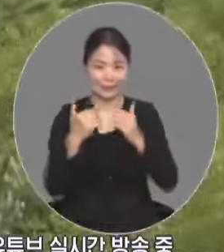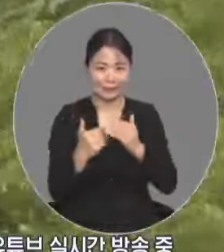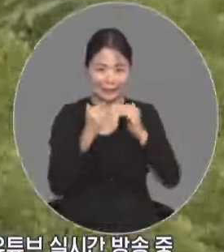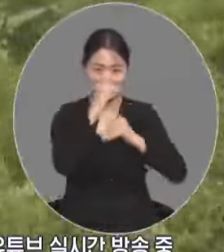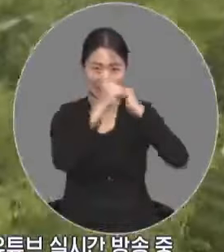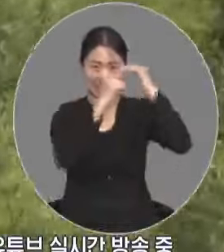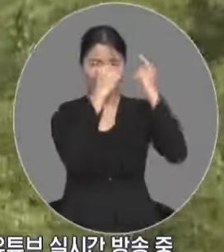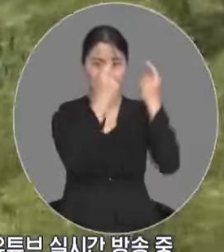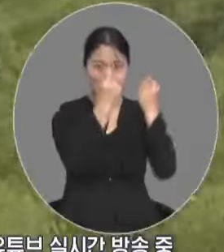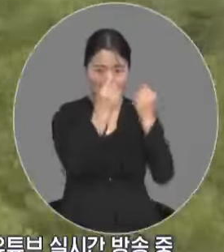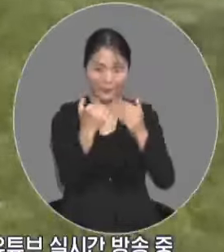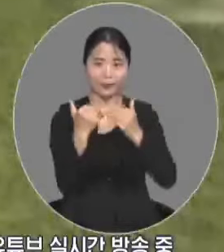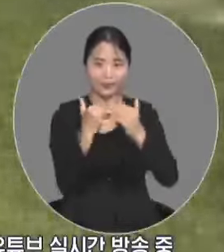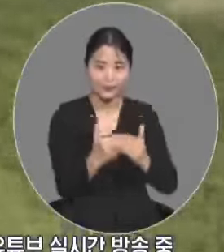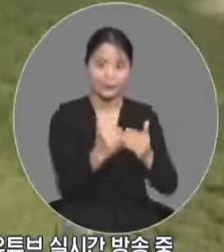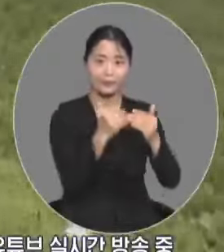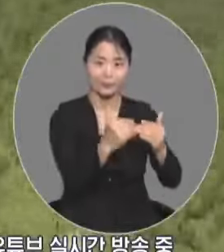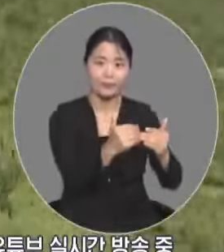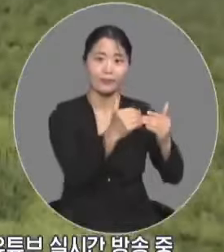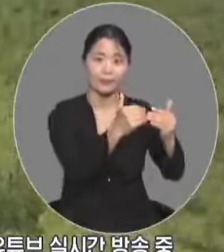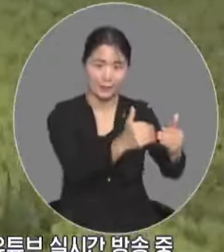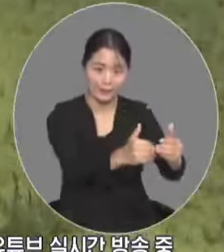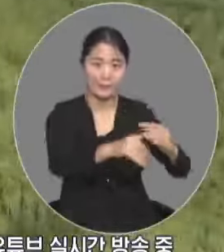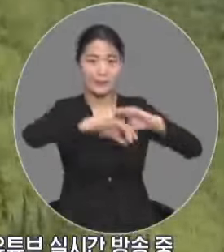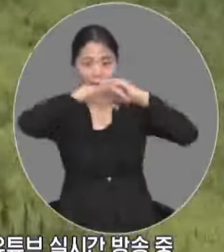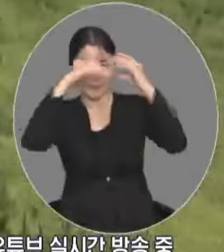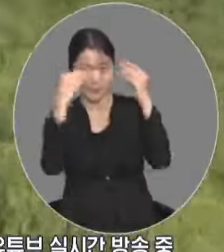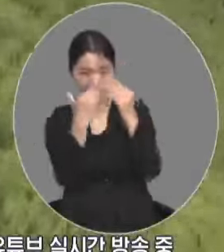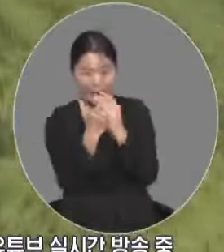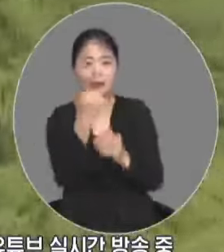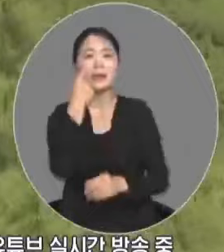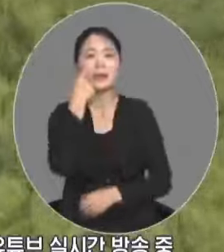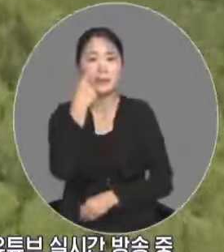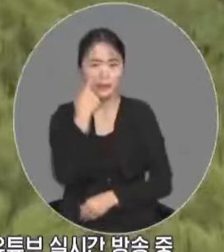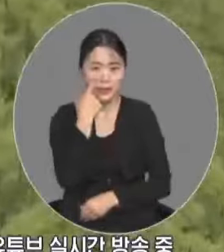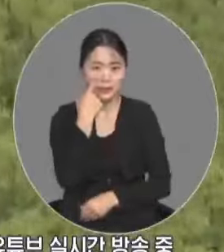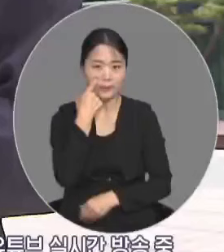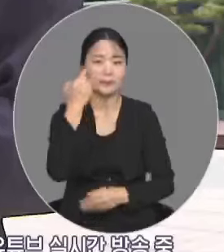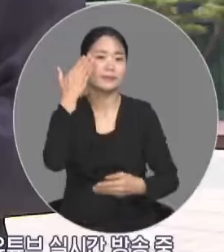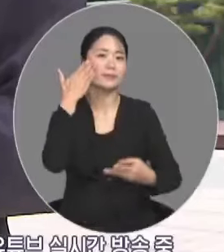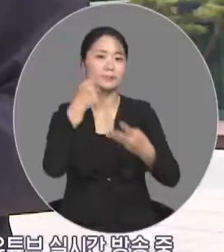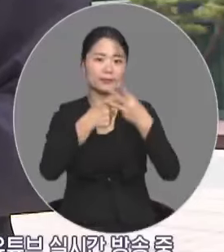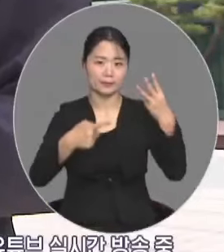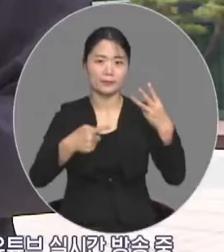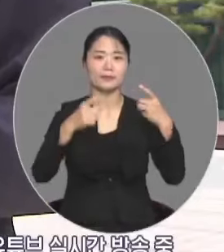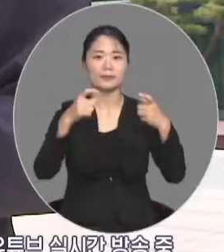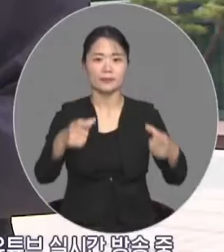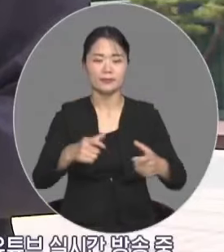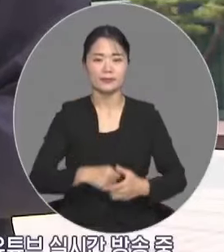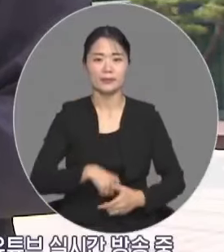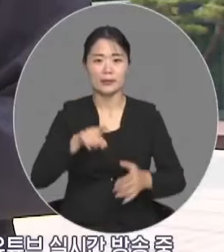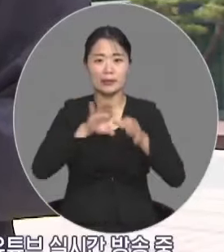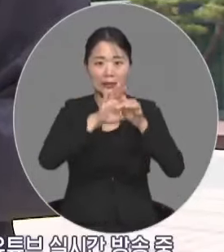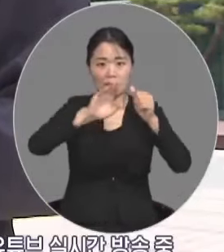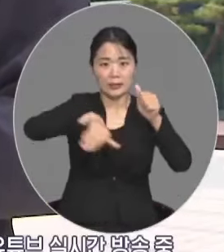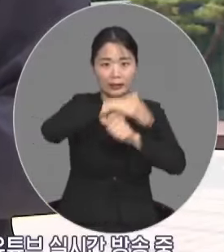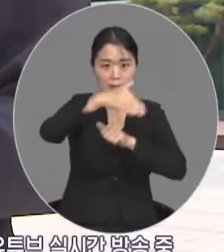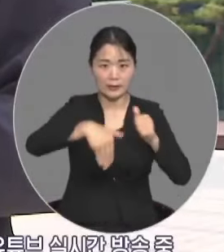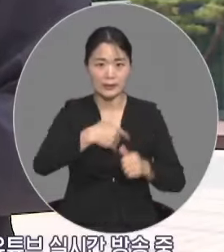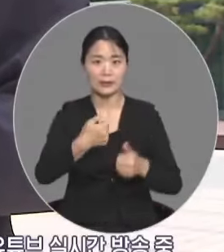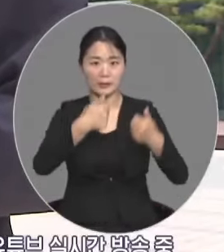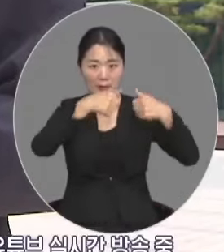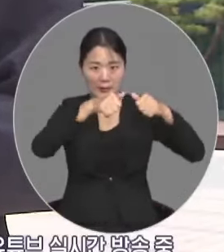계단을 오르듯 사업 추진에 만전을 기하겠다는 울주군. 울주군이 밝힌 것처럼 환경 훼손은